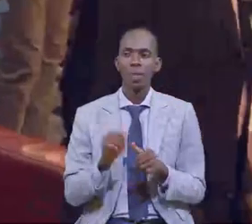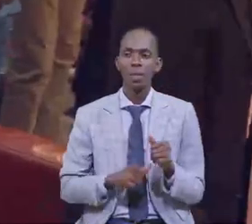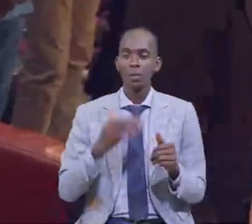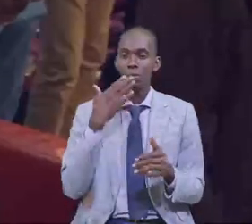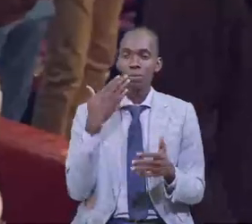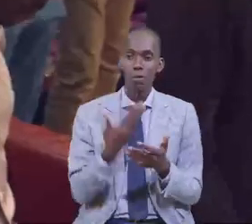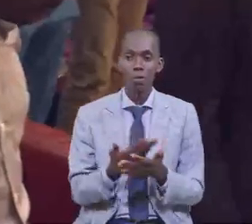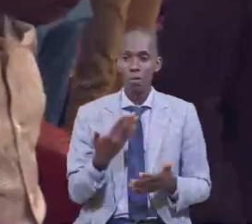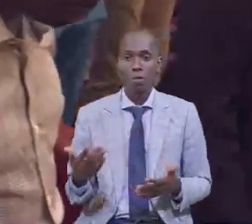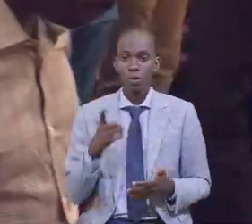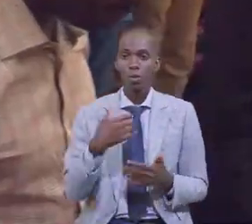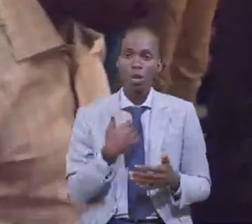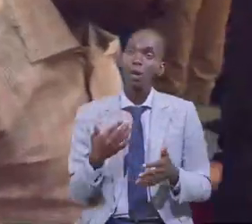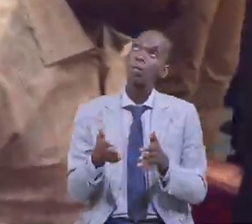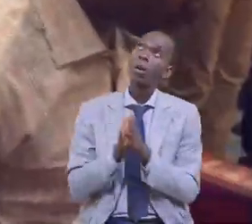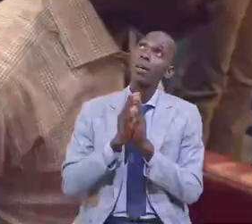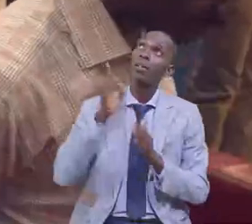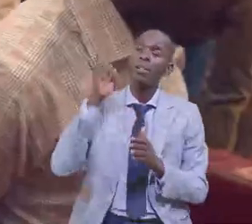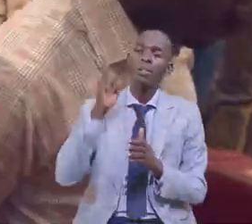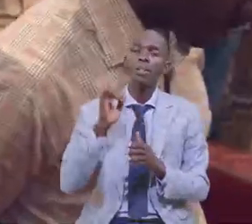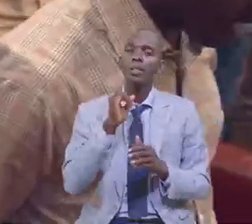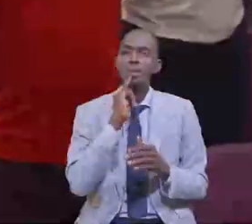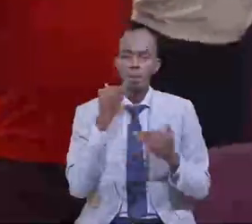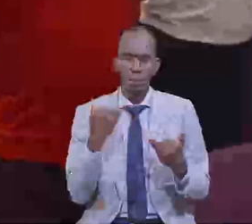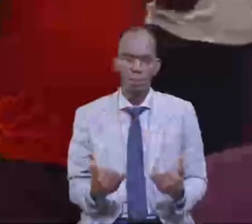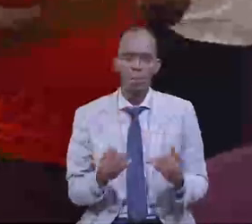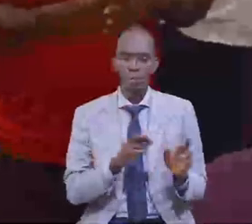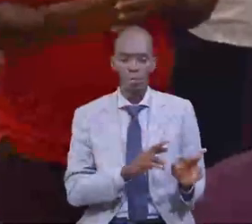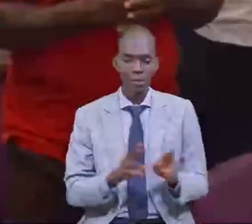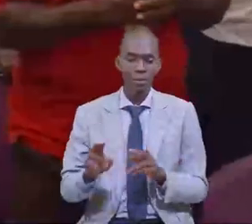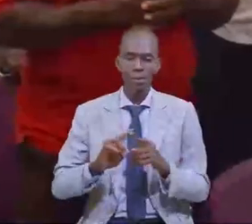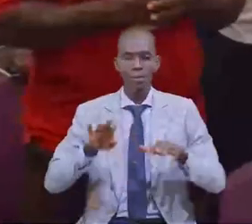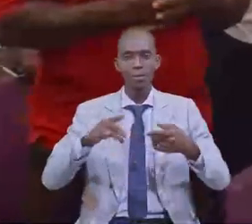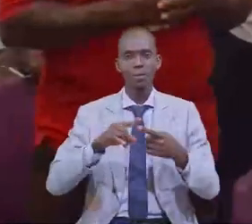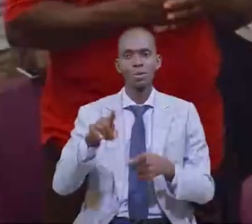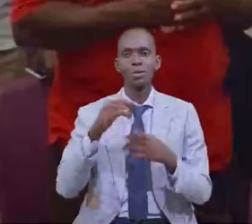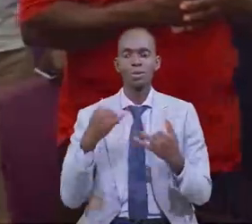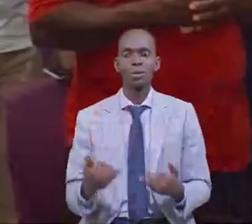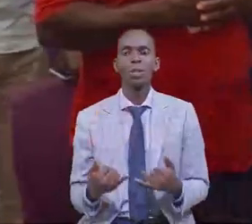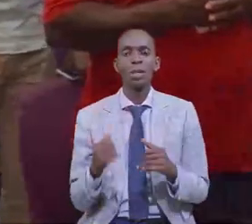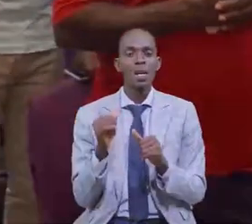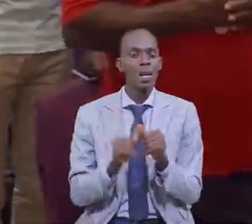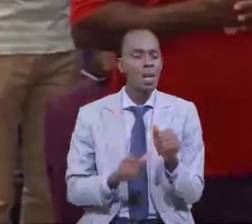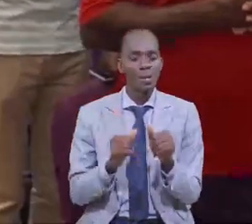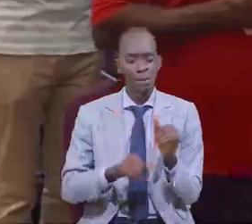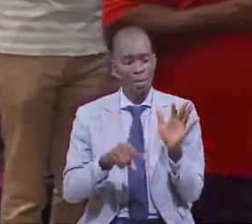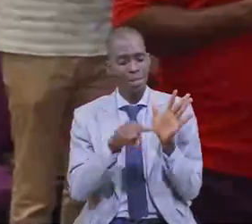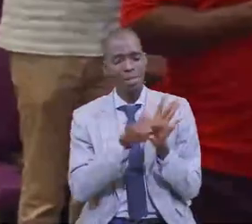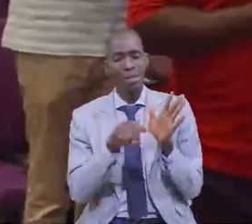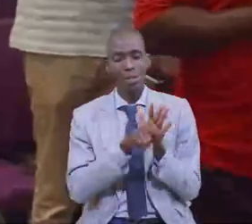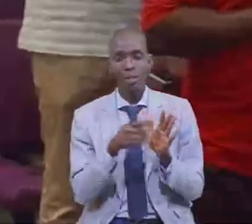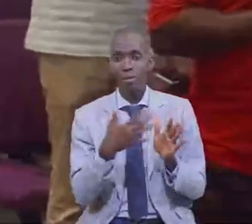Toute bonne chose que vous lui avez demandé, c'est déjà disponible à vous. Toute